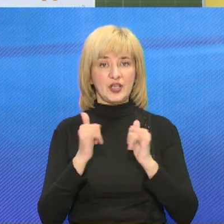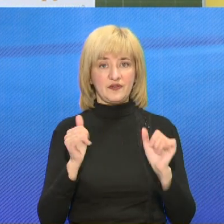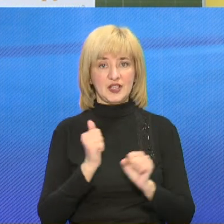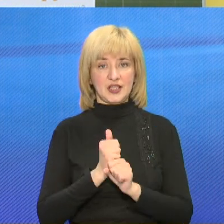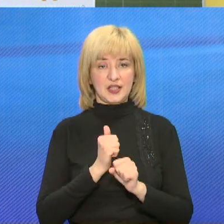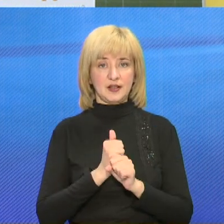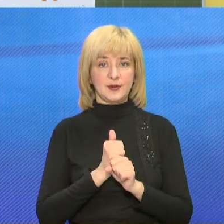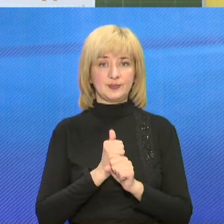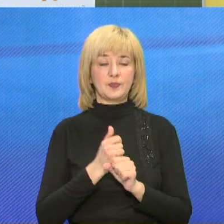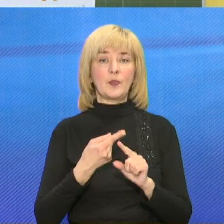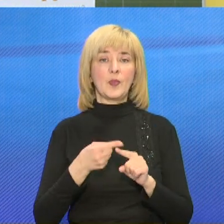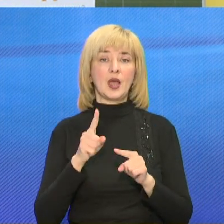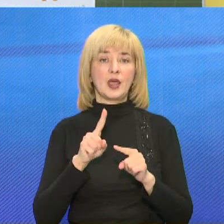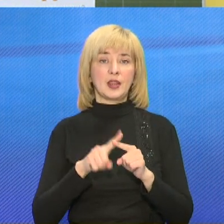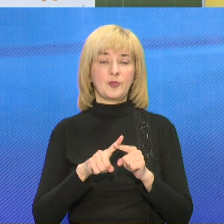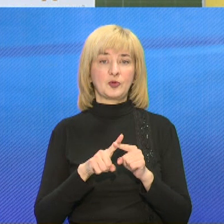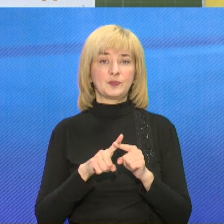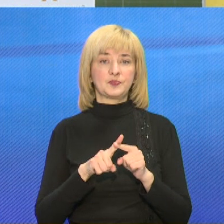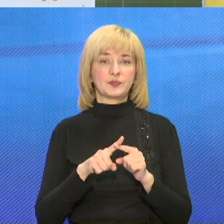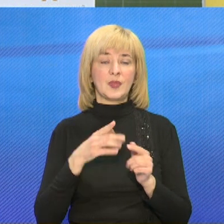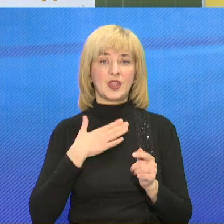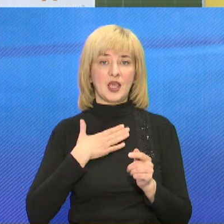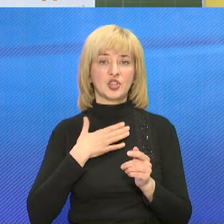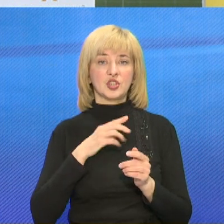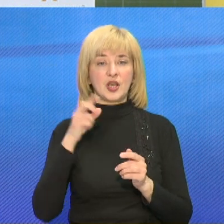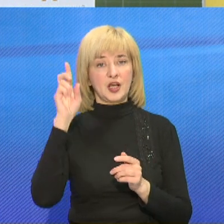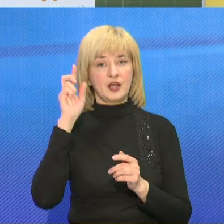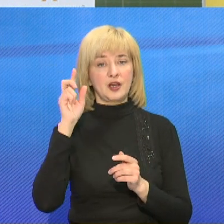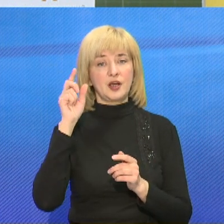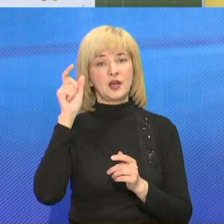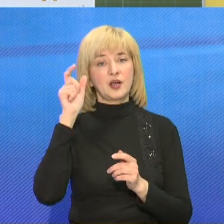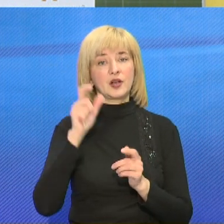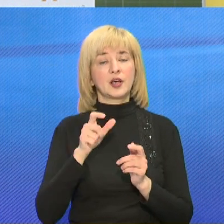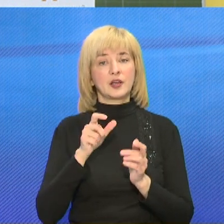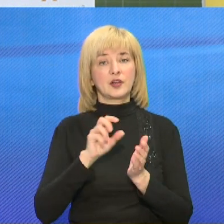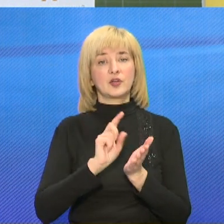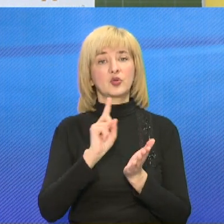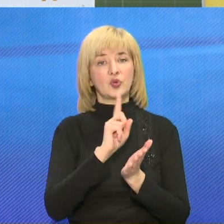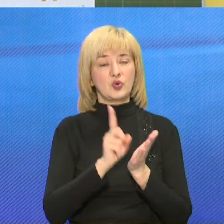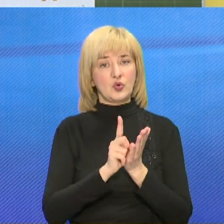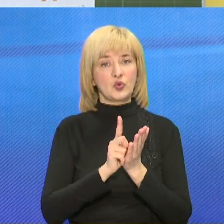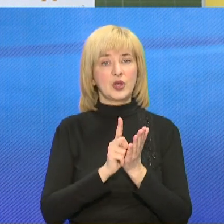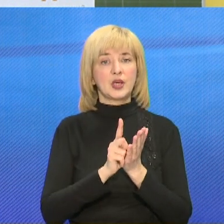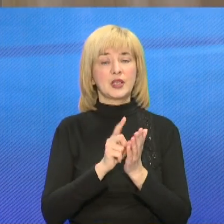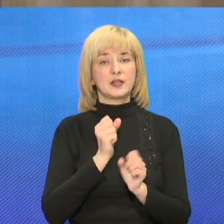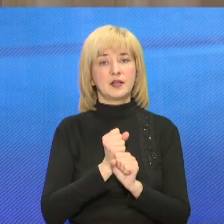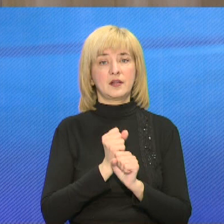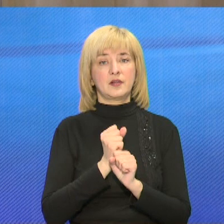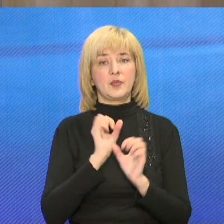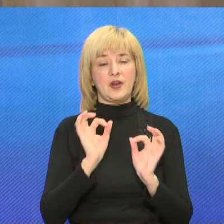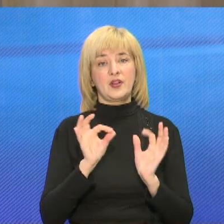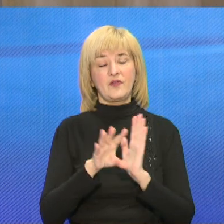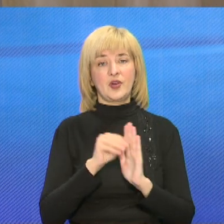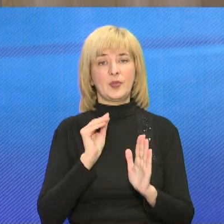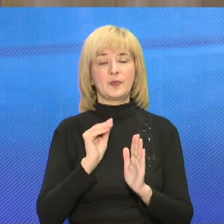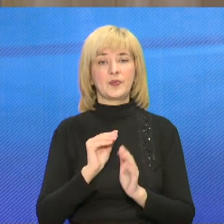делать. Поэтому, наверное, это наш гражданский долг – строить это общество и делать правильный выбор. Усяго